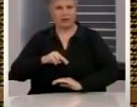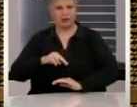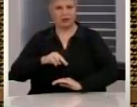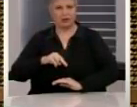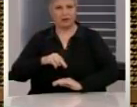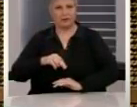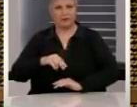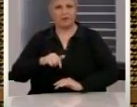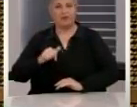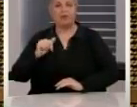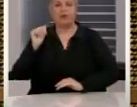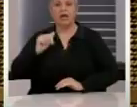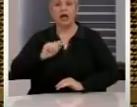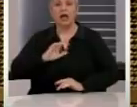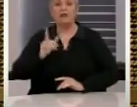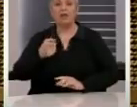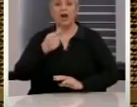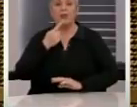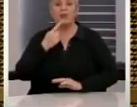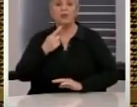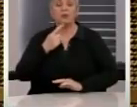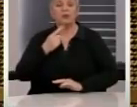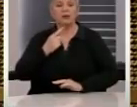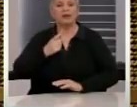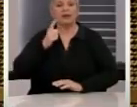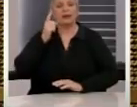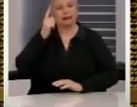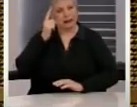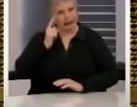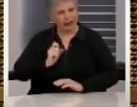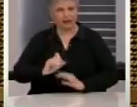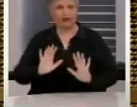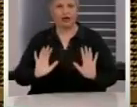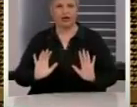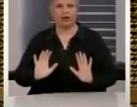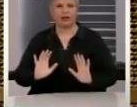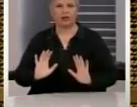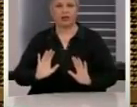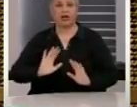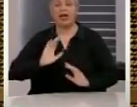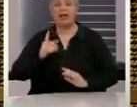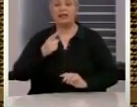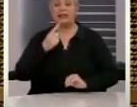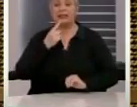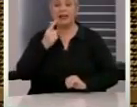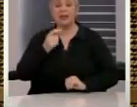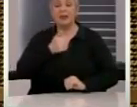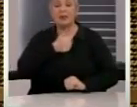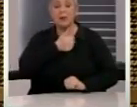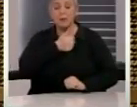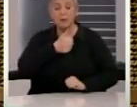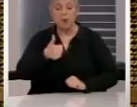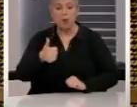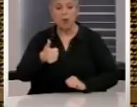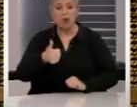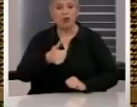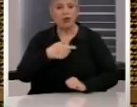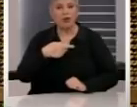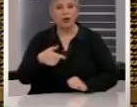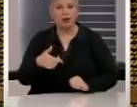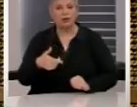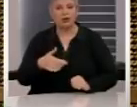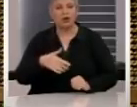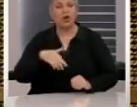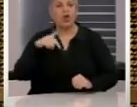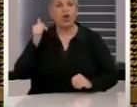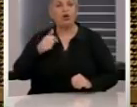σας διέφυγαν όλα αυτά, κύριε Μιχαλιολιλιάκου. Η αναφορά σας και μόνο ότι είναι